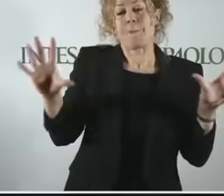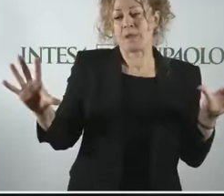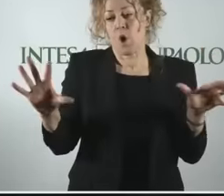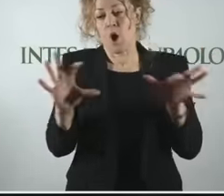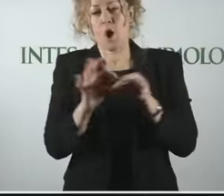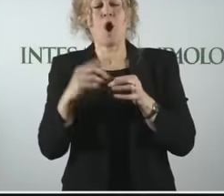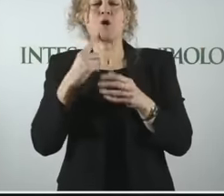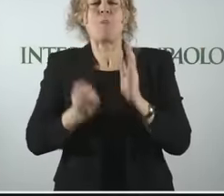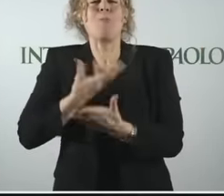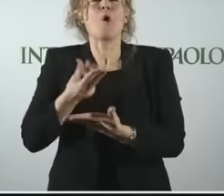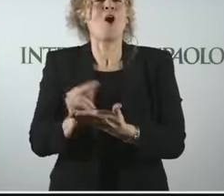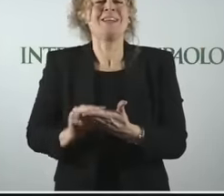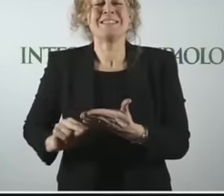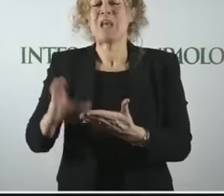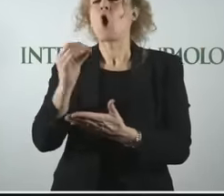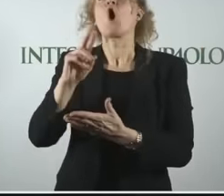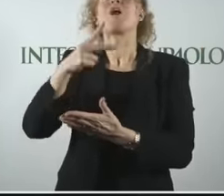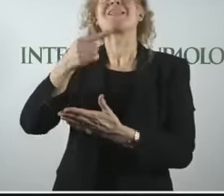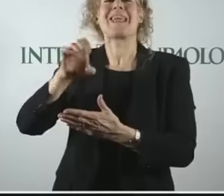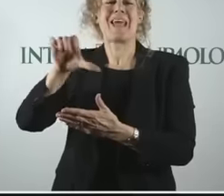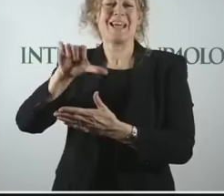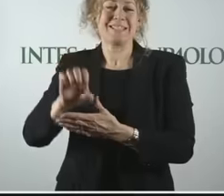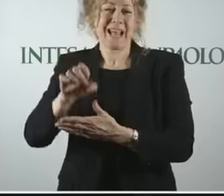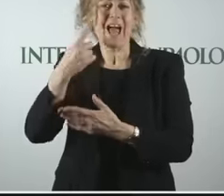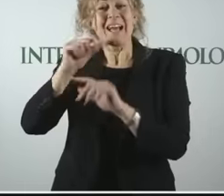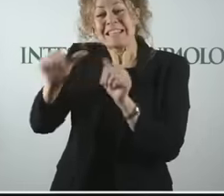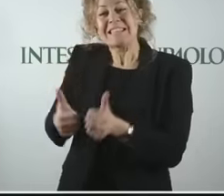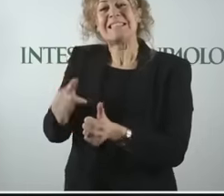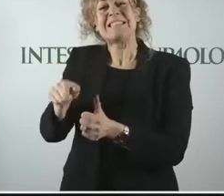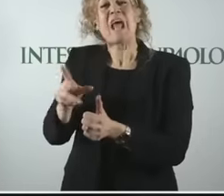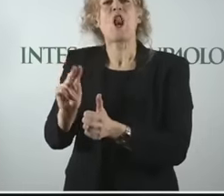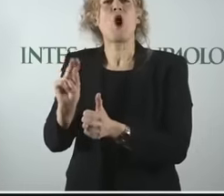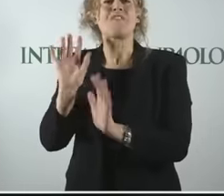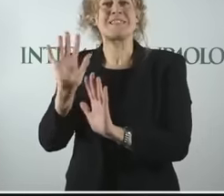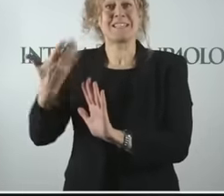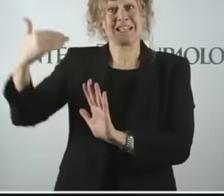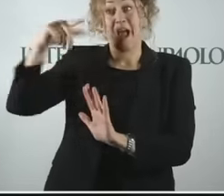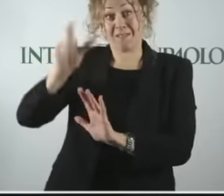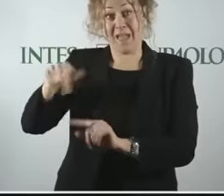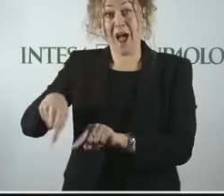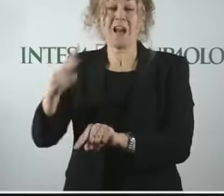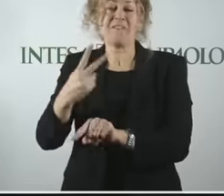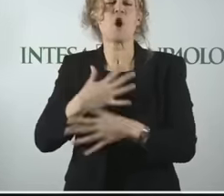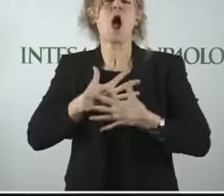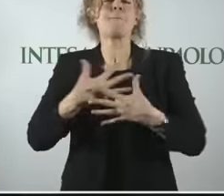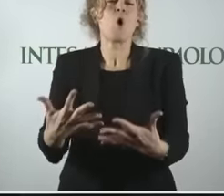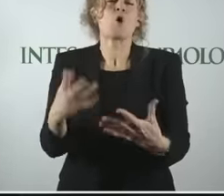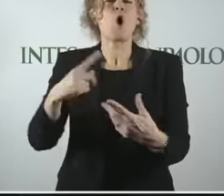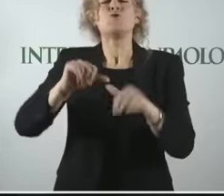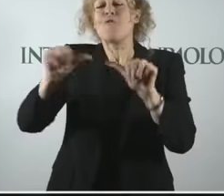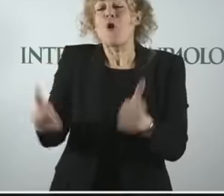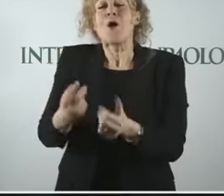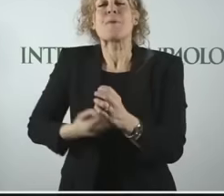poesia Cortese no della poesia stilnovistica in Italia quindi di questa poesia amorosa che era una delle forme di poesia